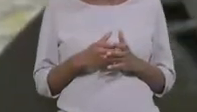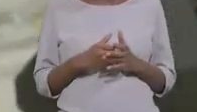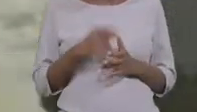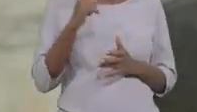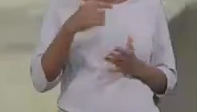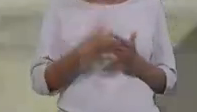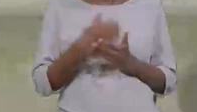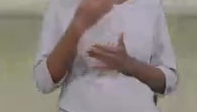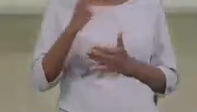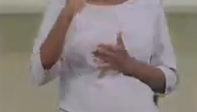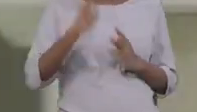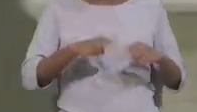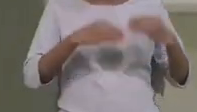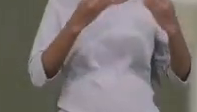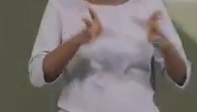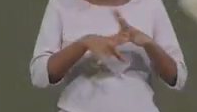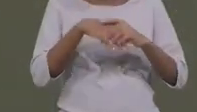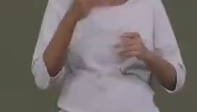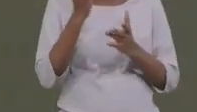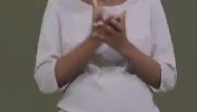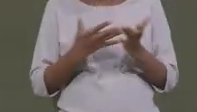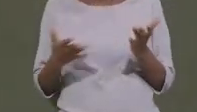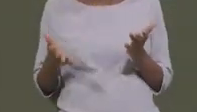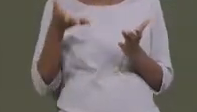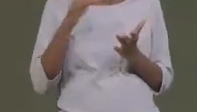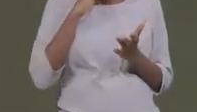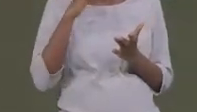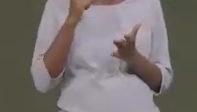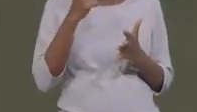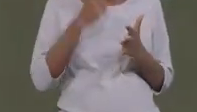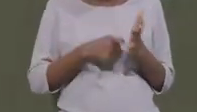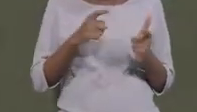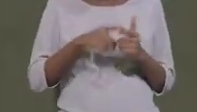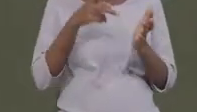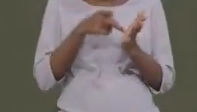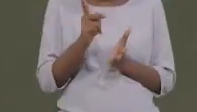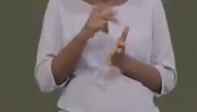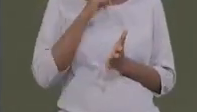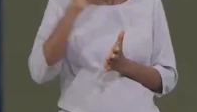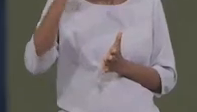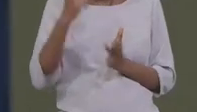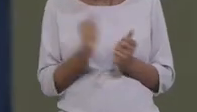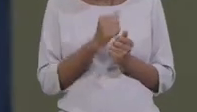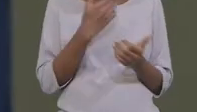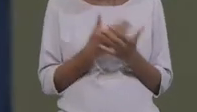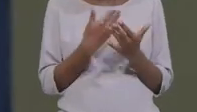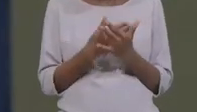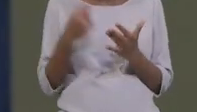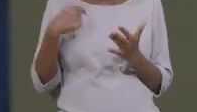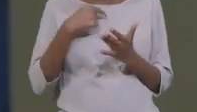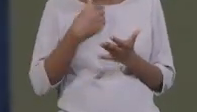faire. Vous achetez en donnant quelque chose. Il y a un prix à payer. Ce n'est pas seulement